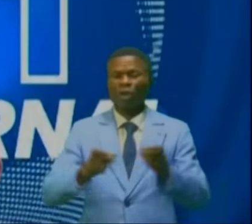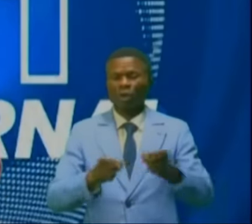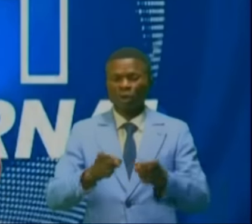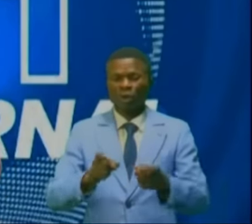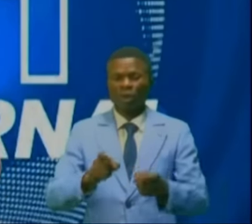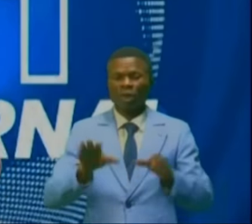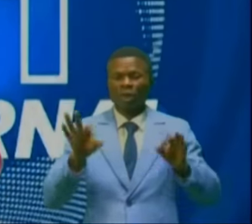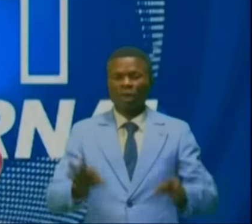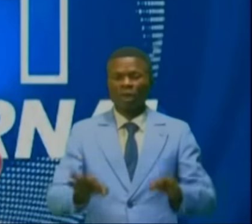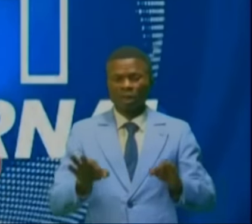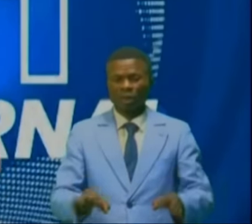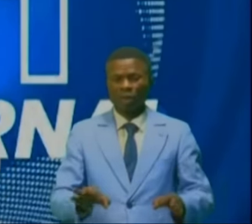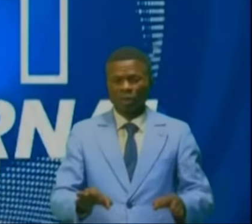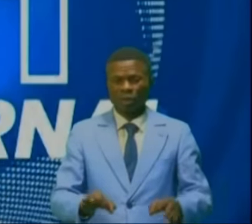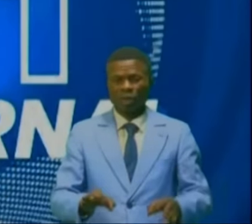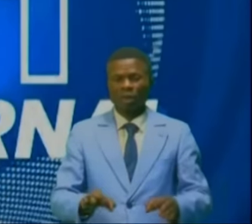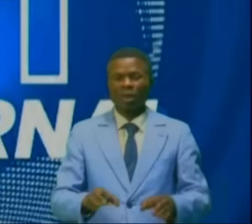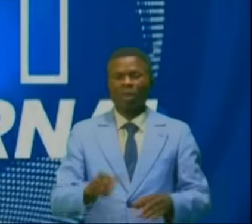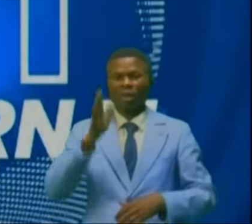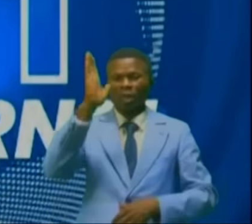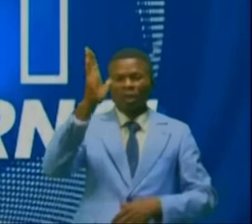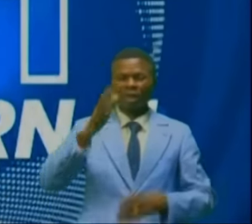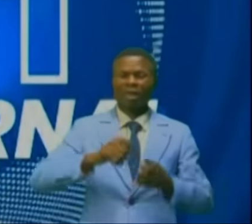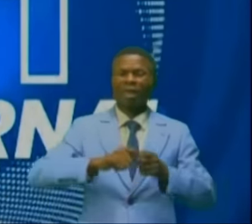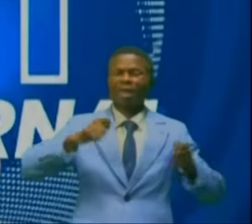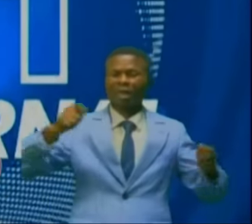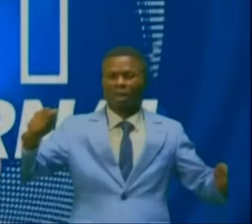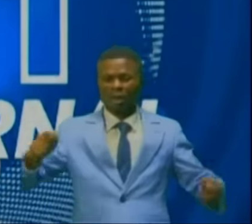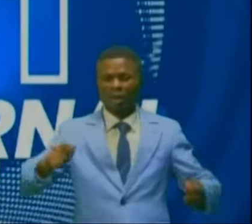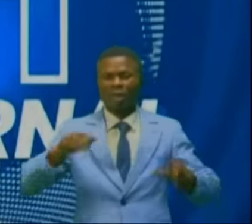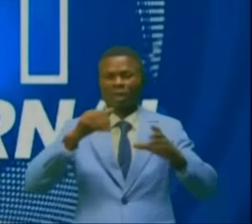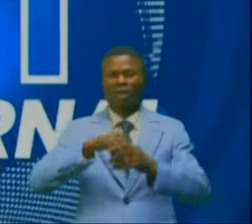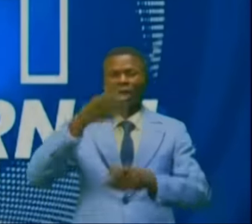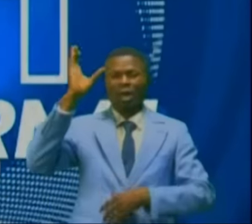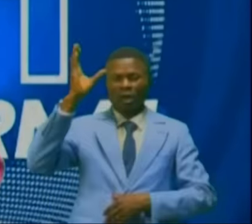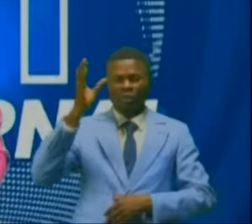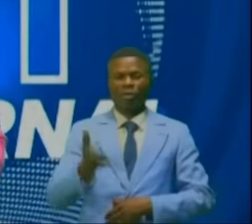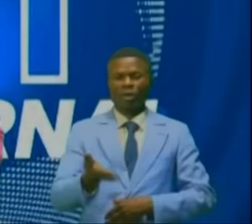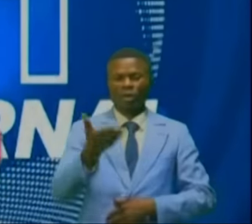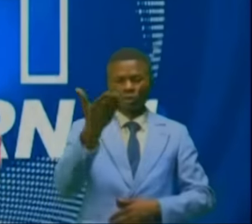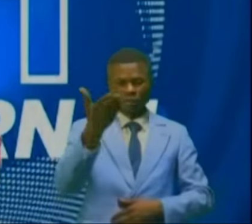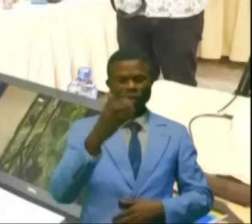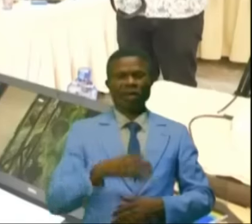des termes de plus de 5 hectares en milieu rural. Cédric Enina.